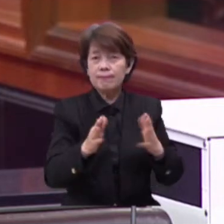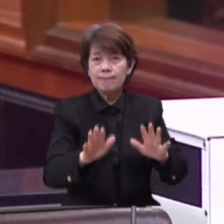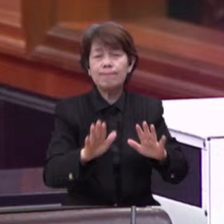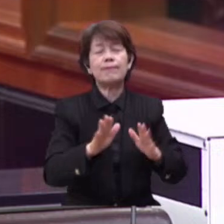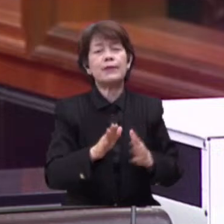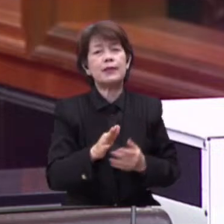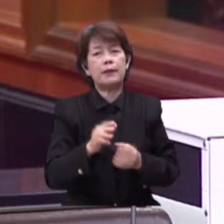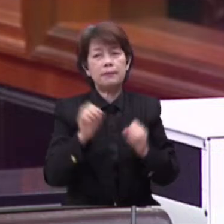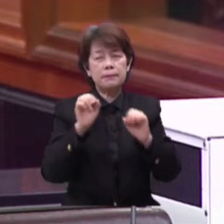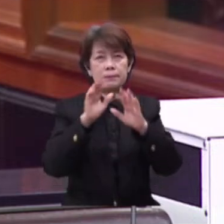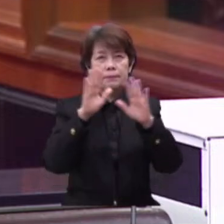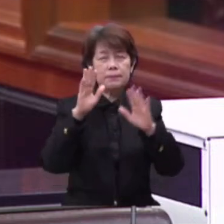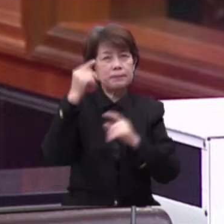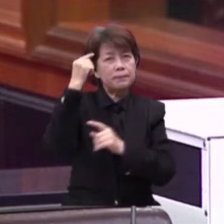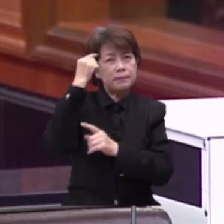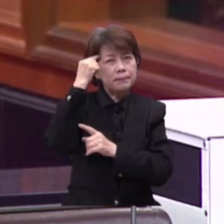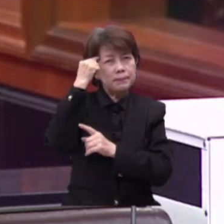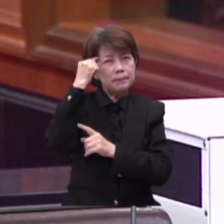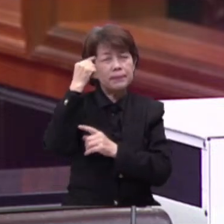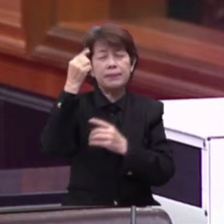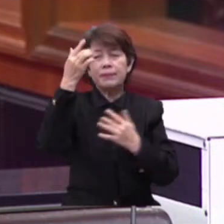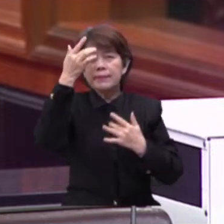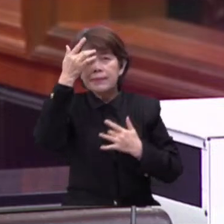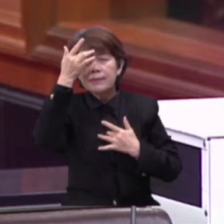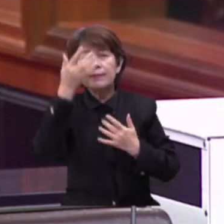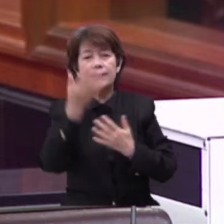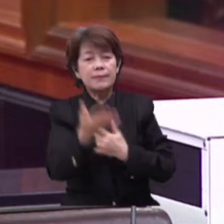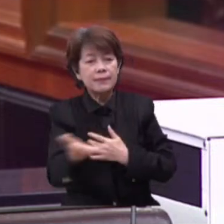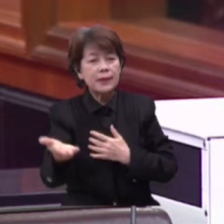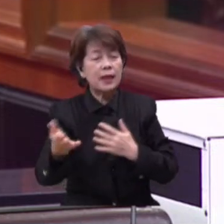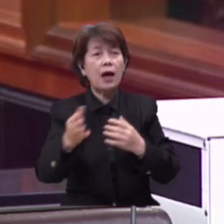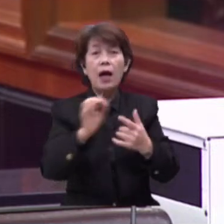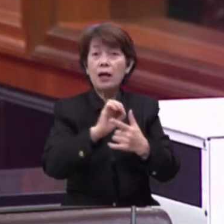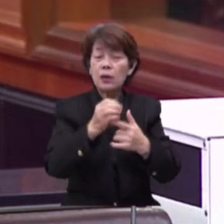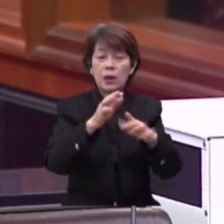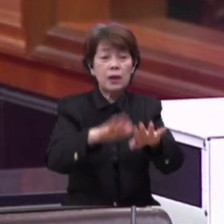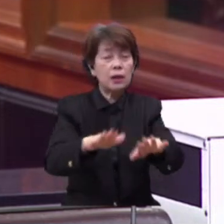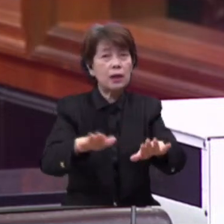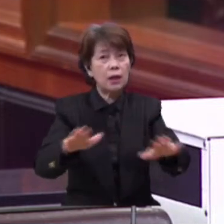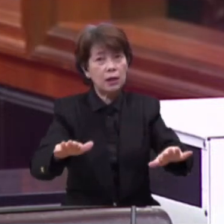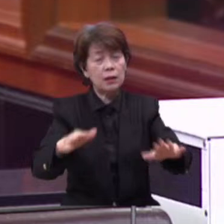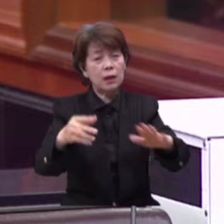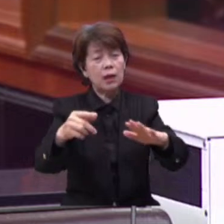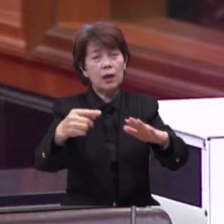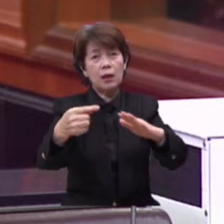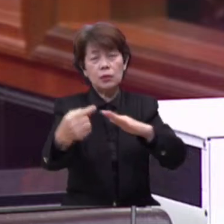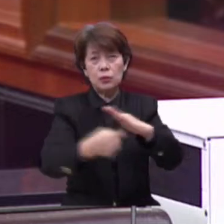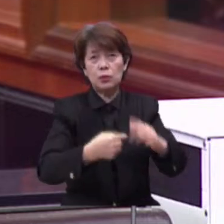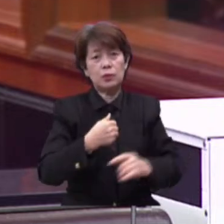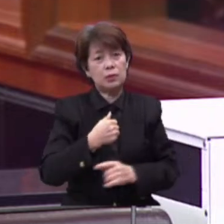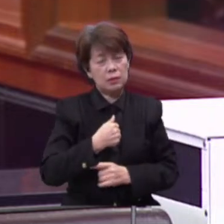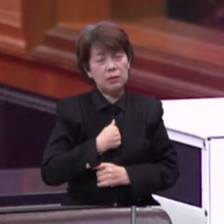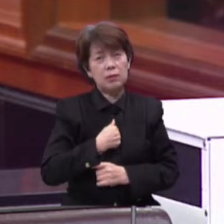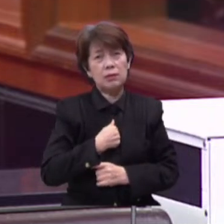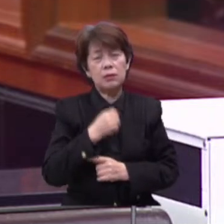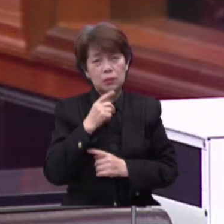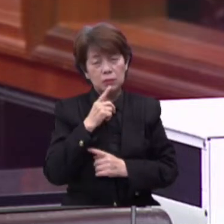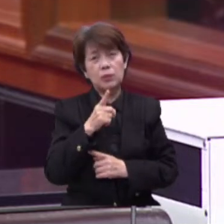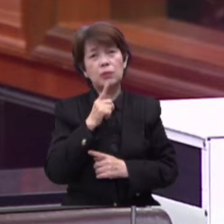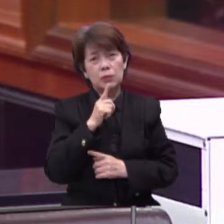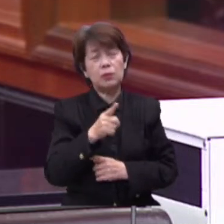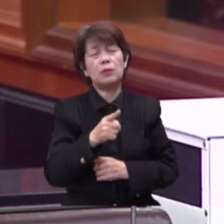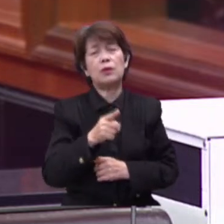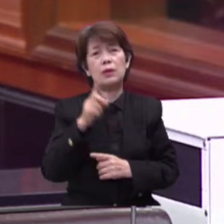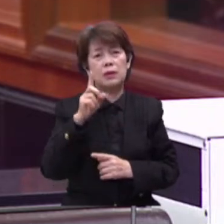yang izin ataupun kanak-kanak yang mungkin Coba membunuh diri ini adalah sesuatu yang lebih